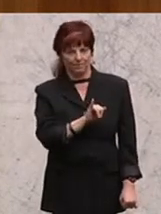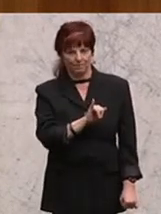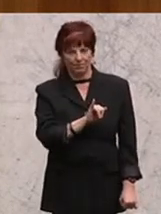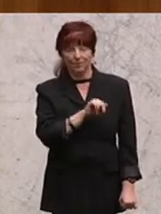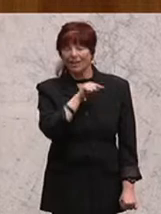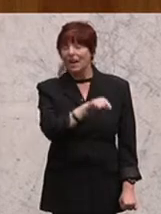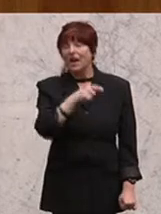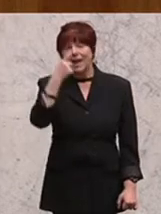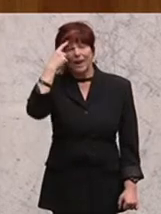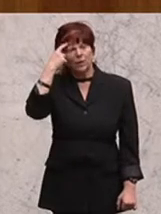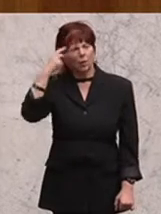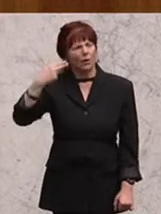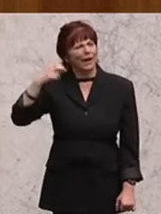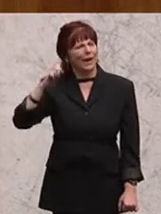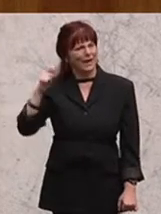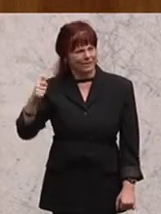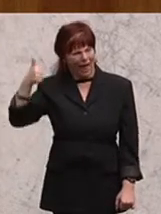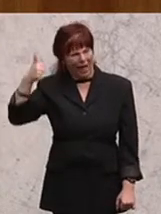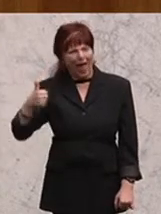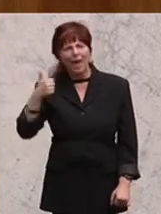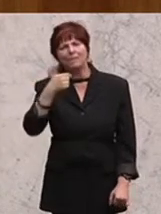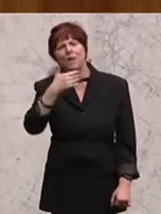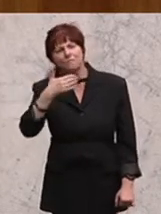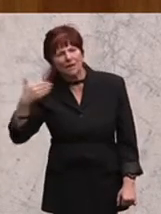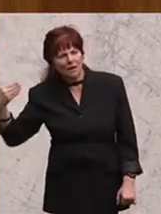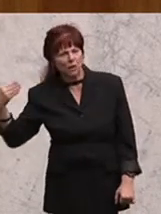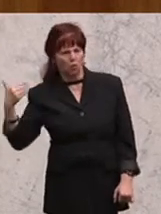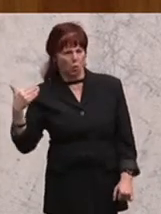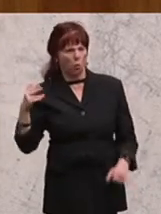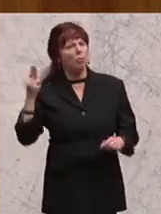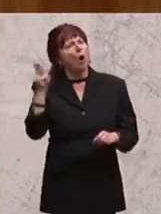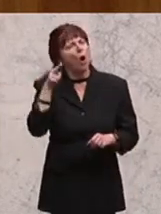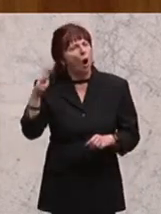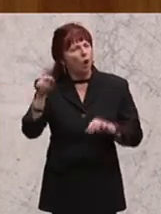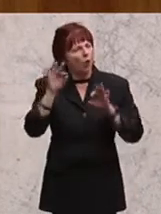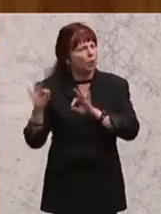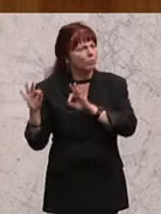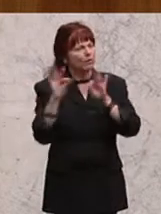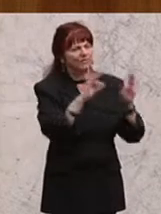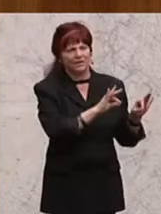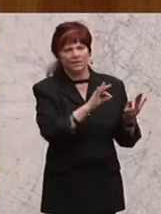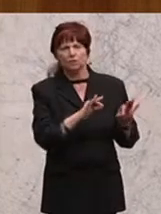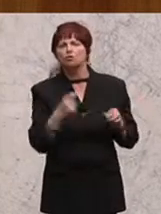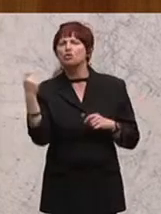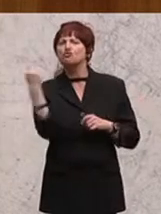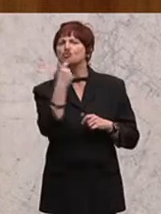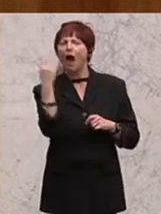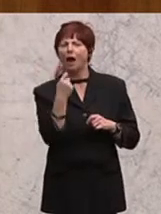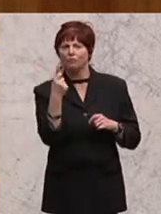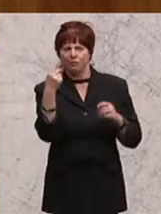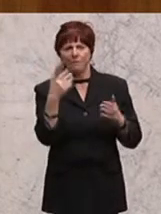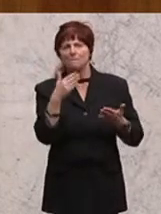kurzem 1 Million Euro überwiesen für Strafbescheide an die Banca d'Italia, und